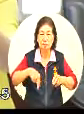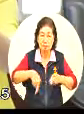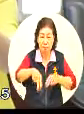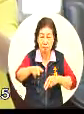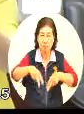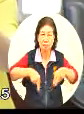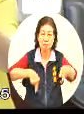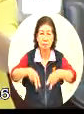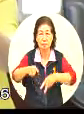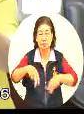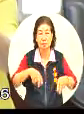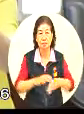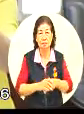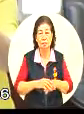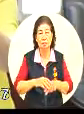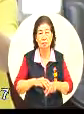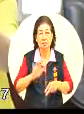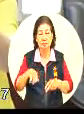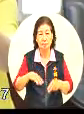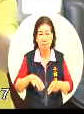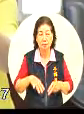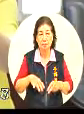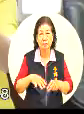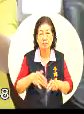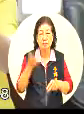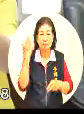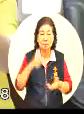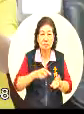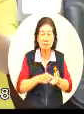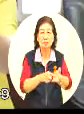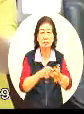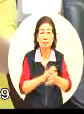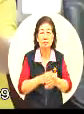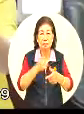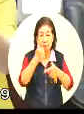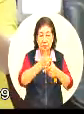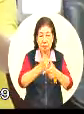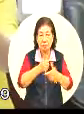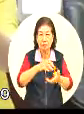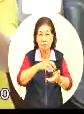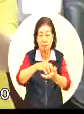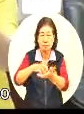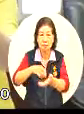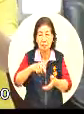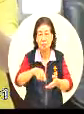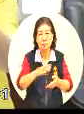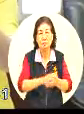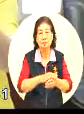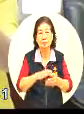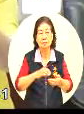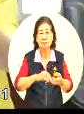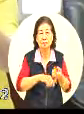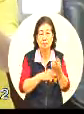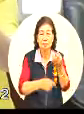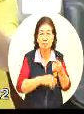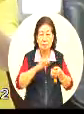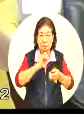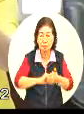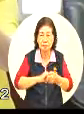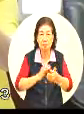的当时，他申请建造跟使用执照的当时的法定空地，把部分变更